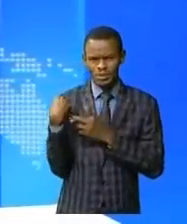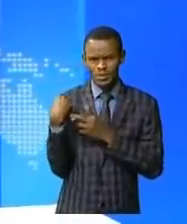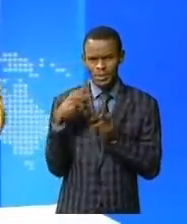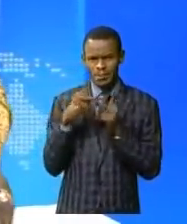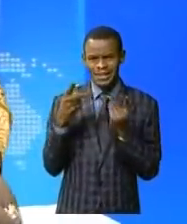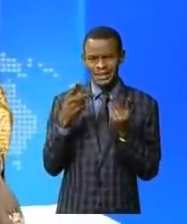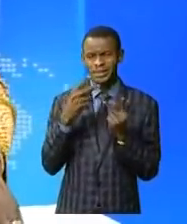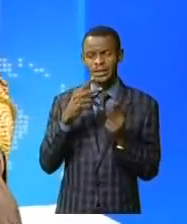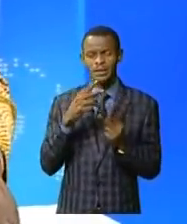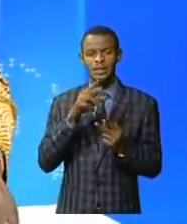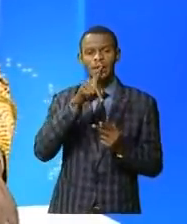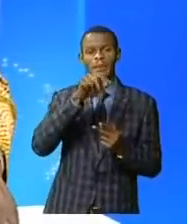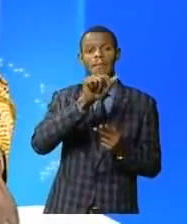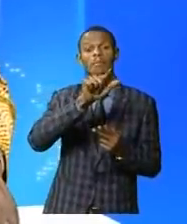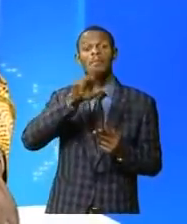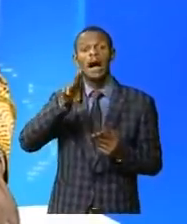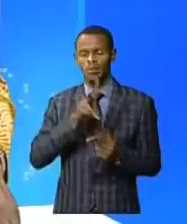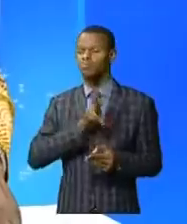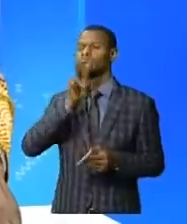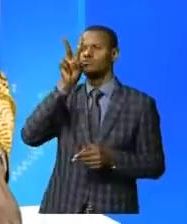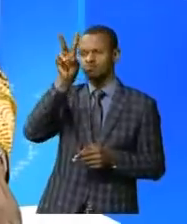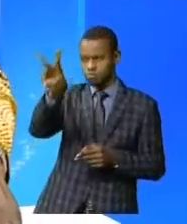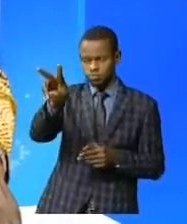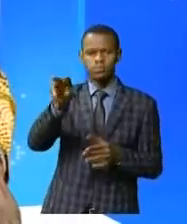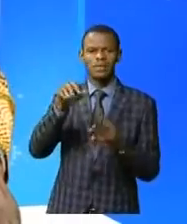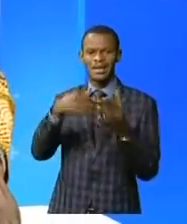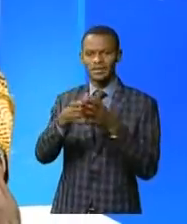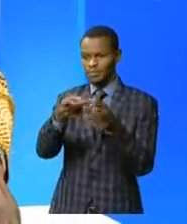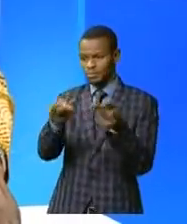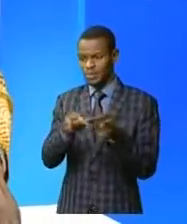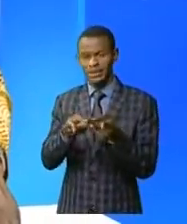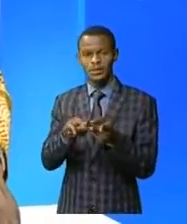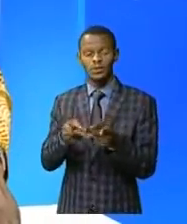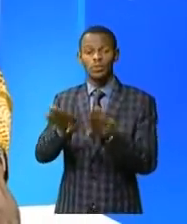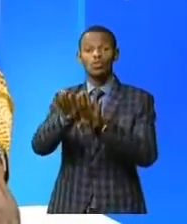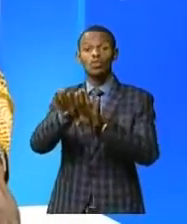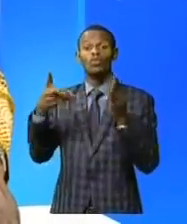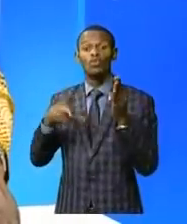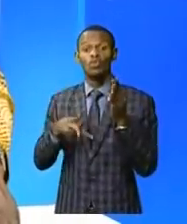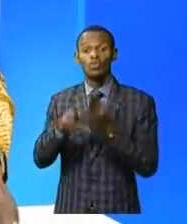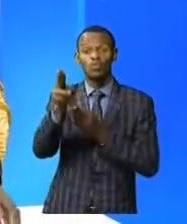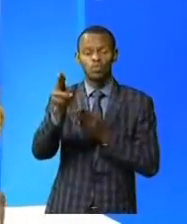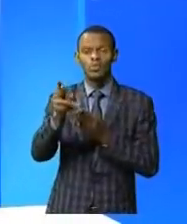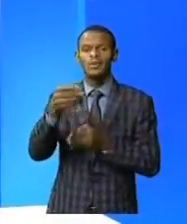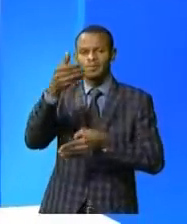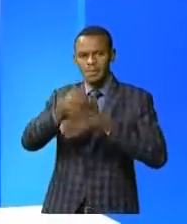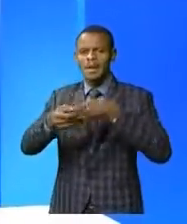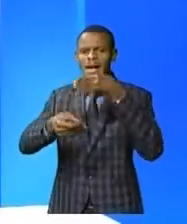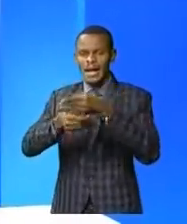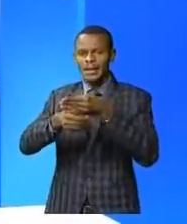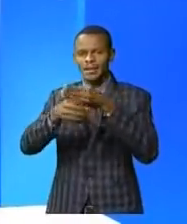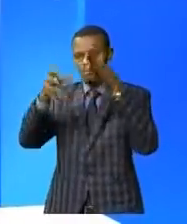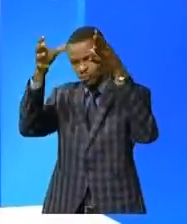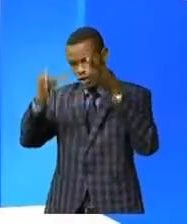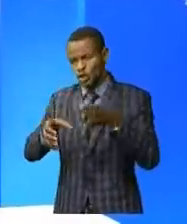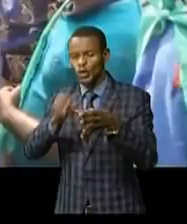pour procéder à la pose de la première pierre pour la construction d'un forage qui va desservir la population en eau potable. Lisette Mujinga pour